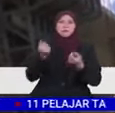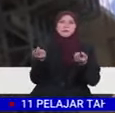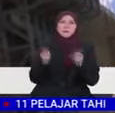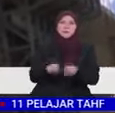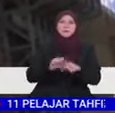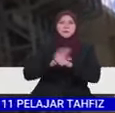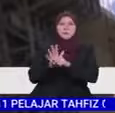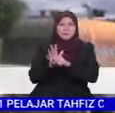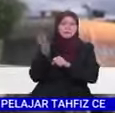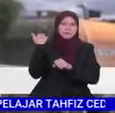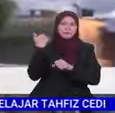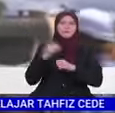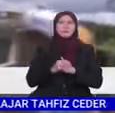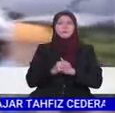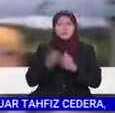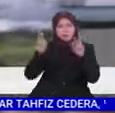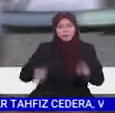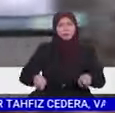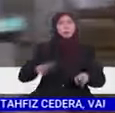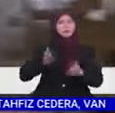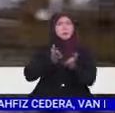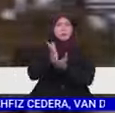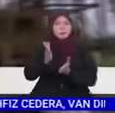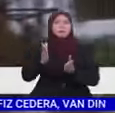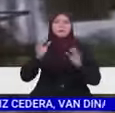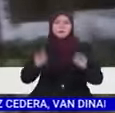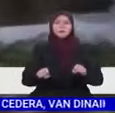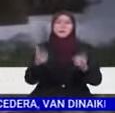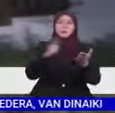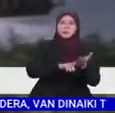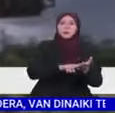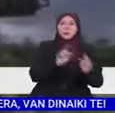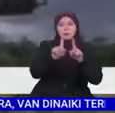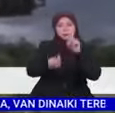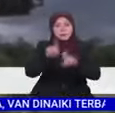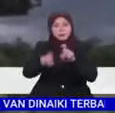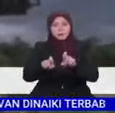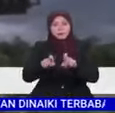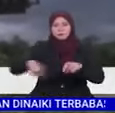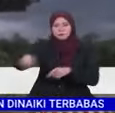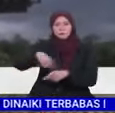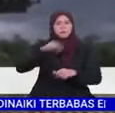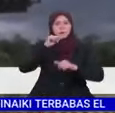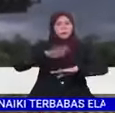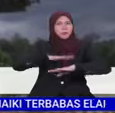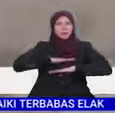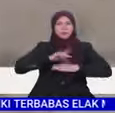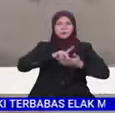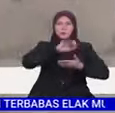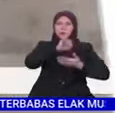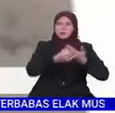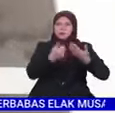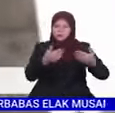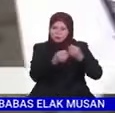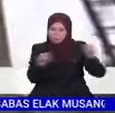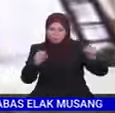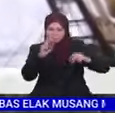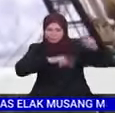katanya lagi rakyat berhak untuk melapor atau bertanya jika mereka tidak berpuas hati dengan hasil Project yang sudah